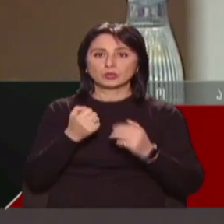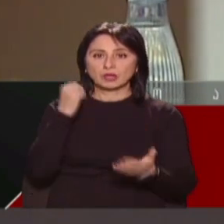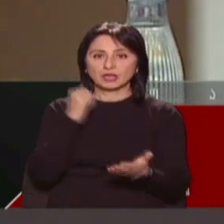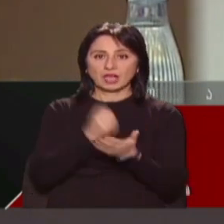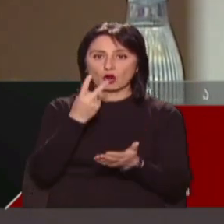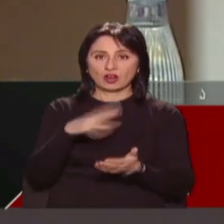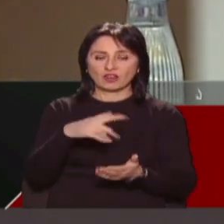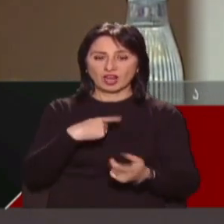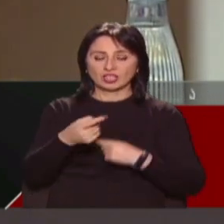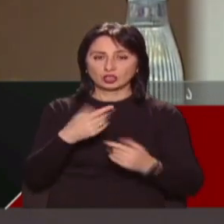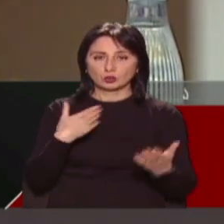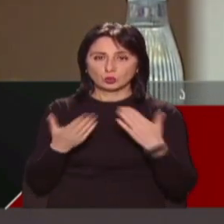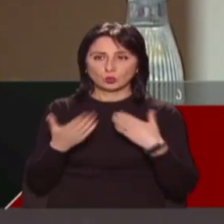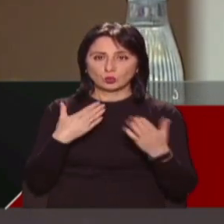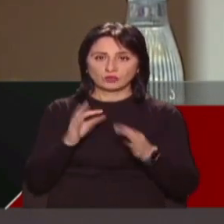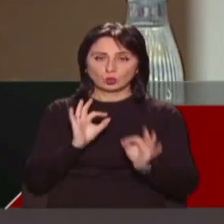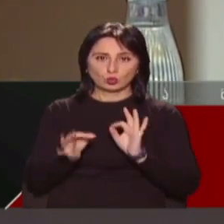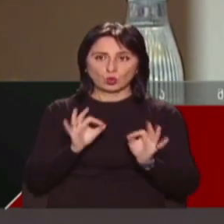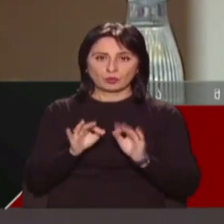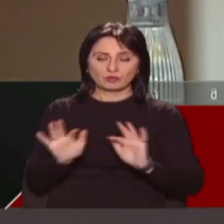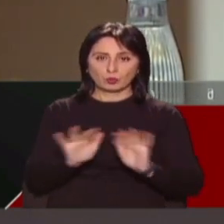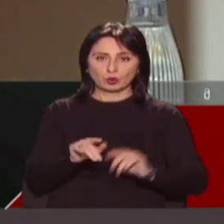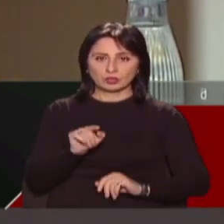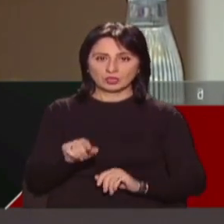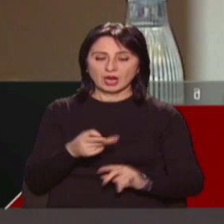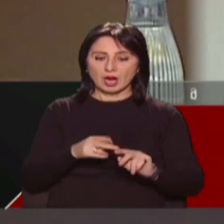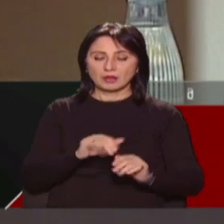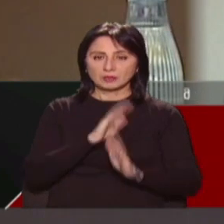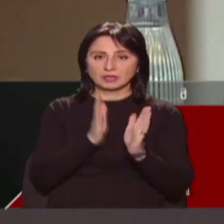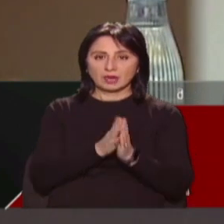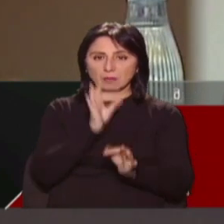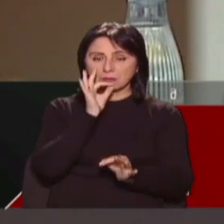dartkma orkve anashoris uptiertobebis normalizebis procesze. Amaze